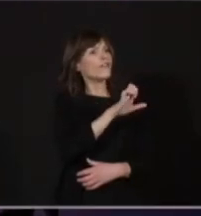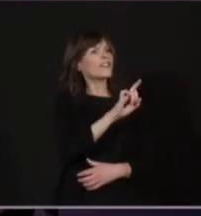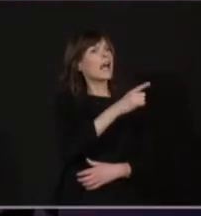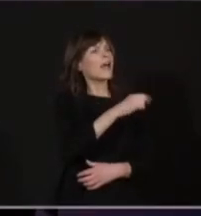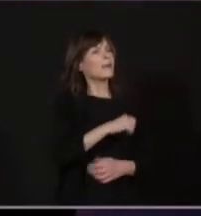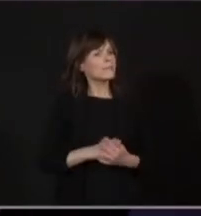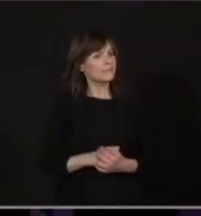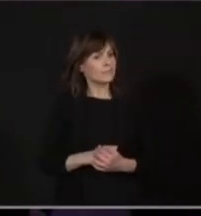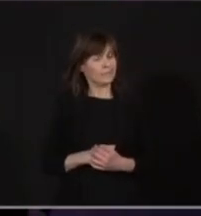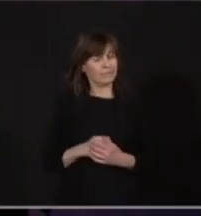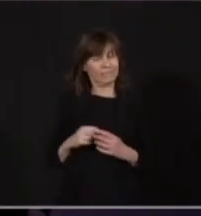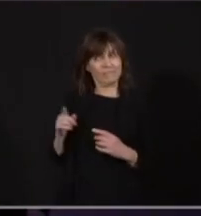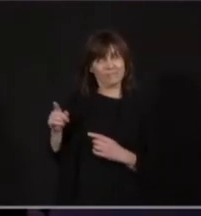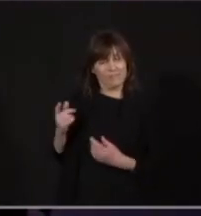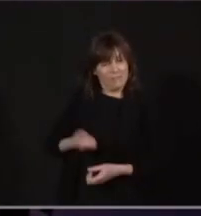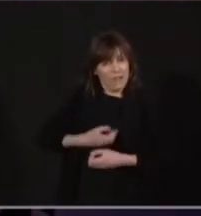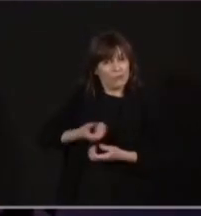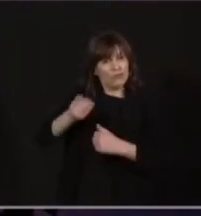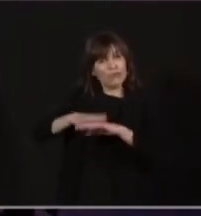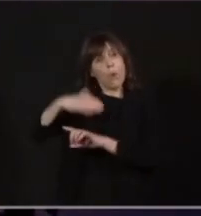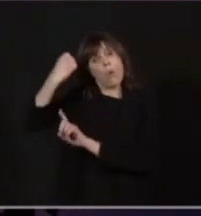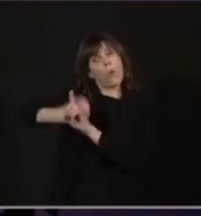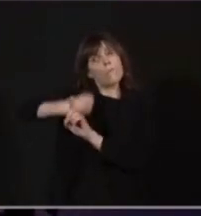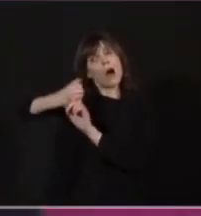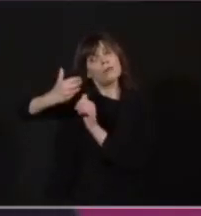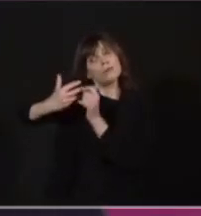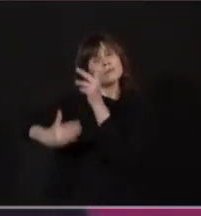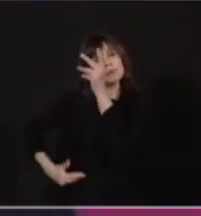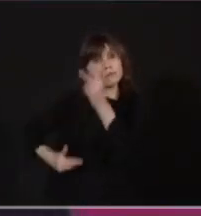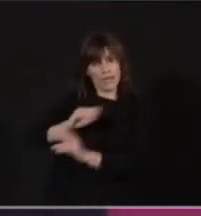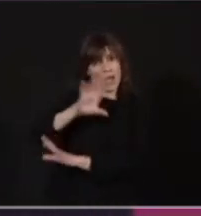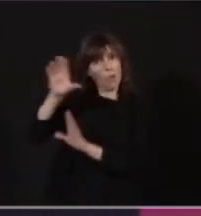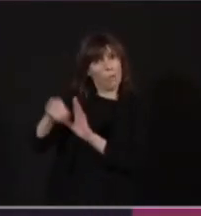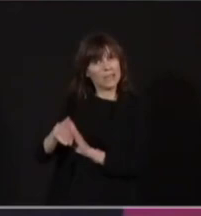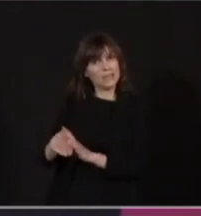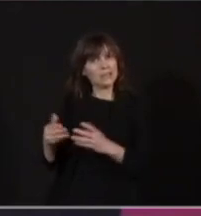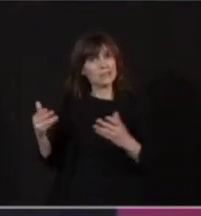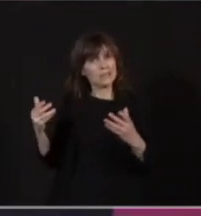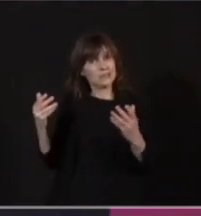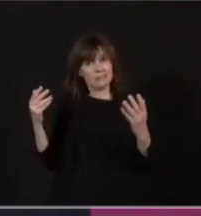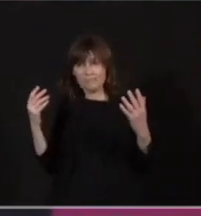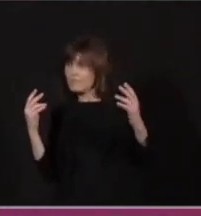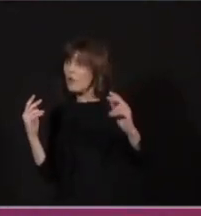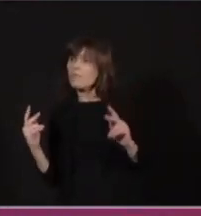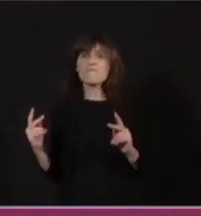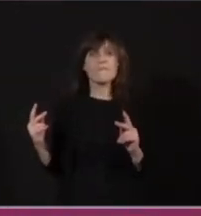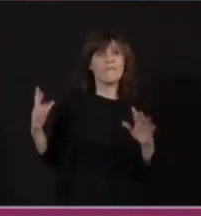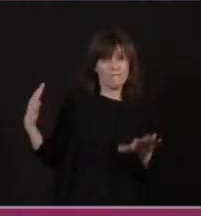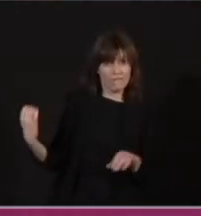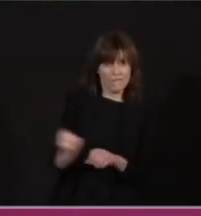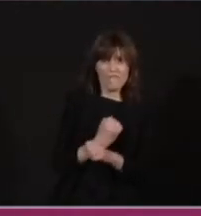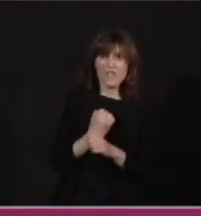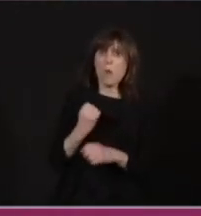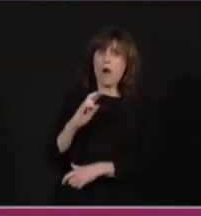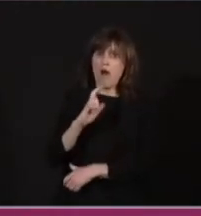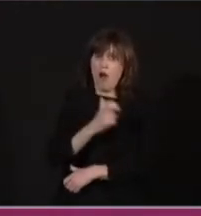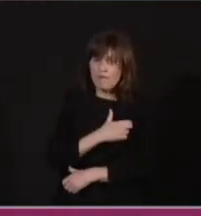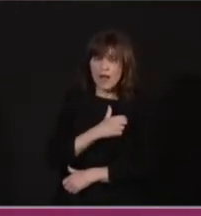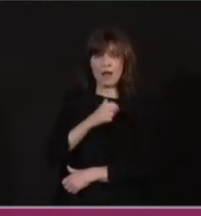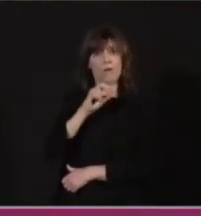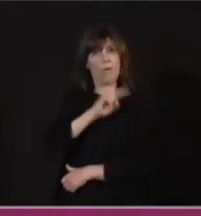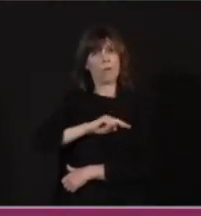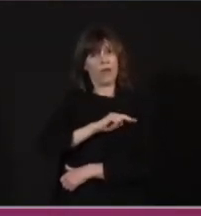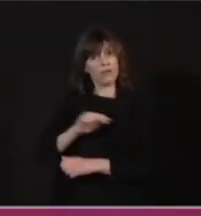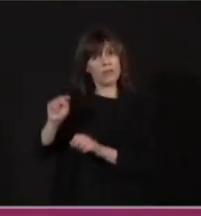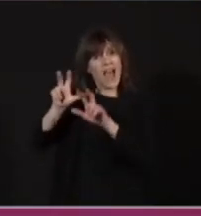Zidane vient de parler de quelques-uns des combats et notamment cette magnifique victoire pour rehausser les retraites agricoles. Cher André, toi, si